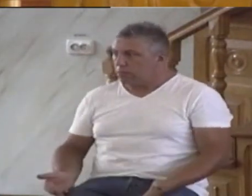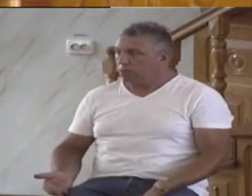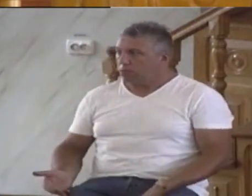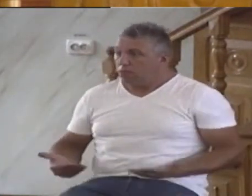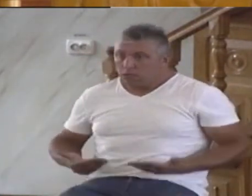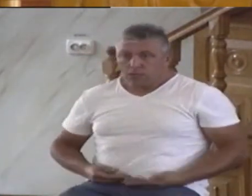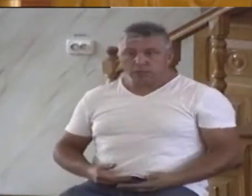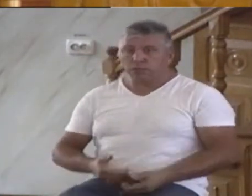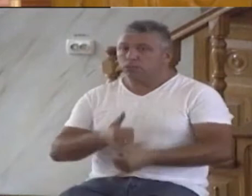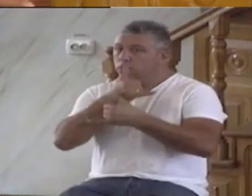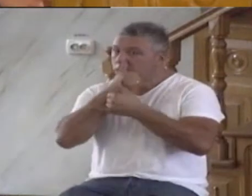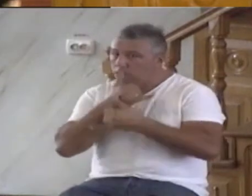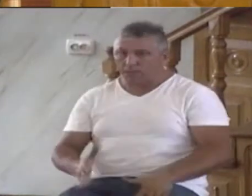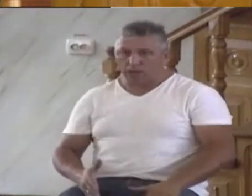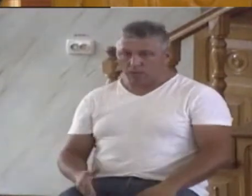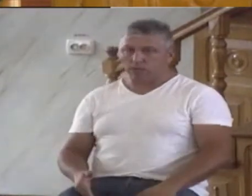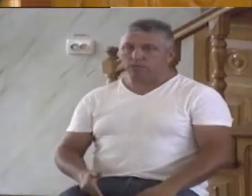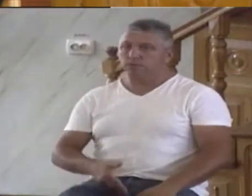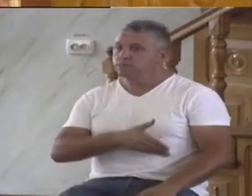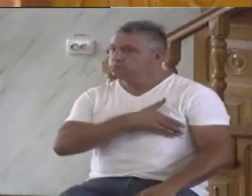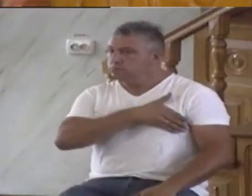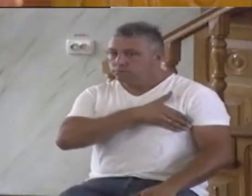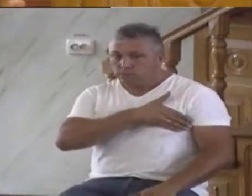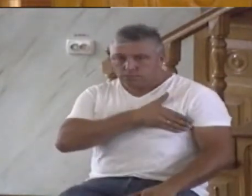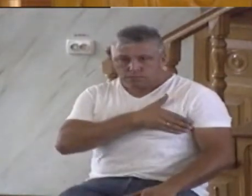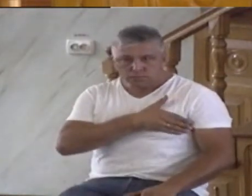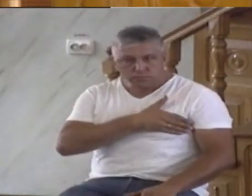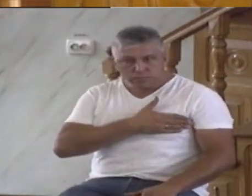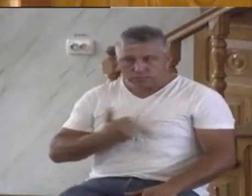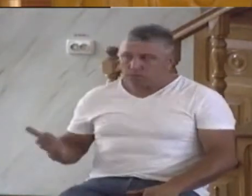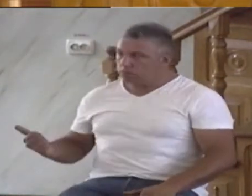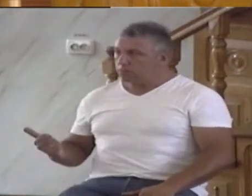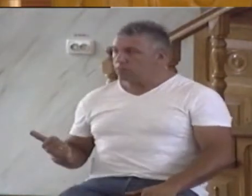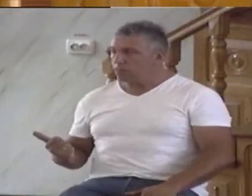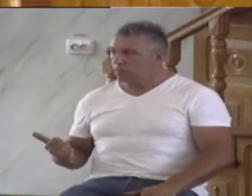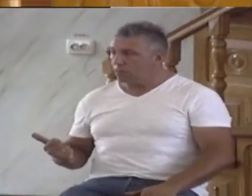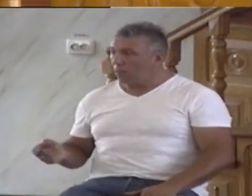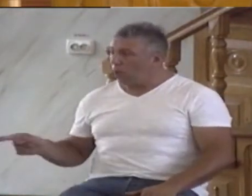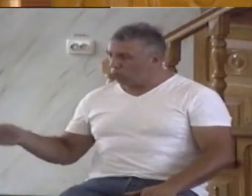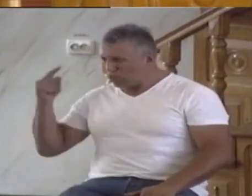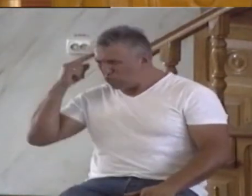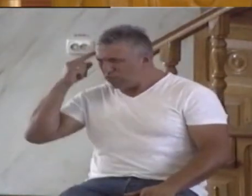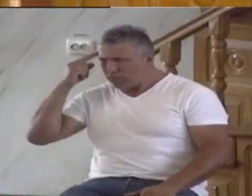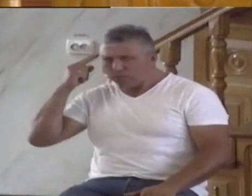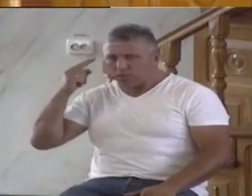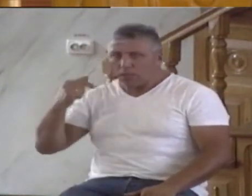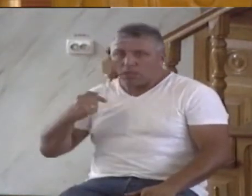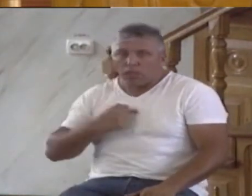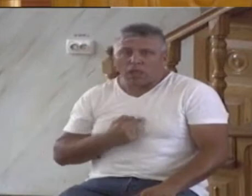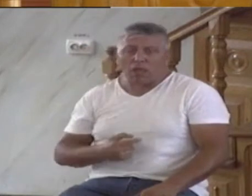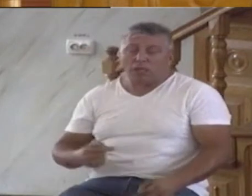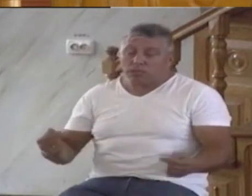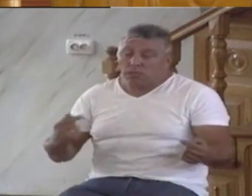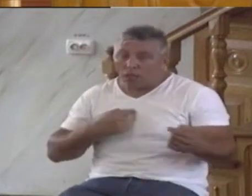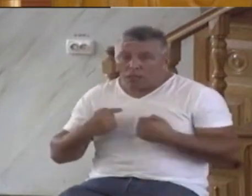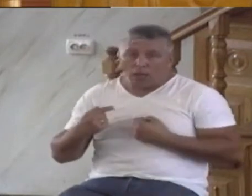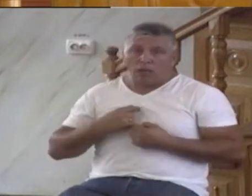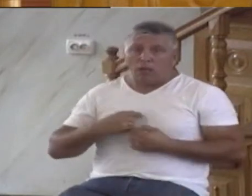не задается вопросом, будет ли вообще предел моим страданиям. Господь, когда это